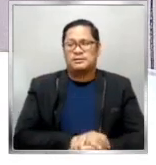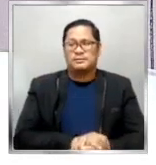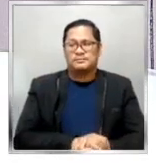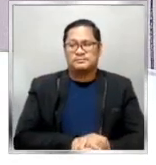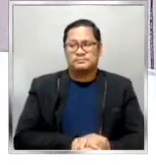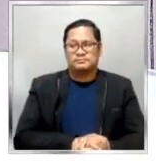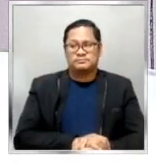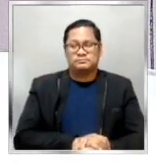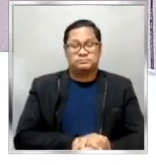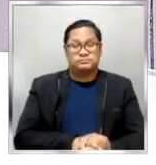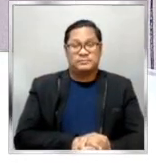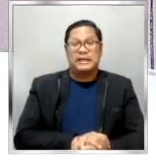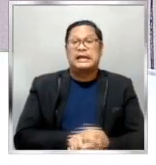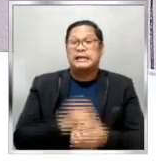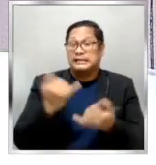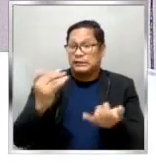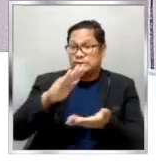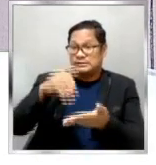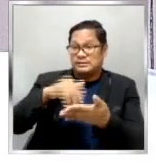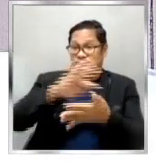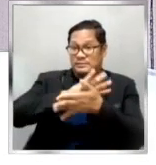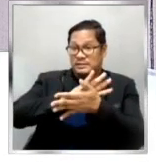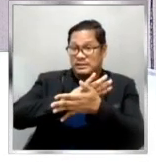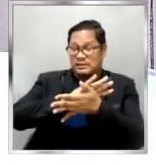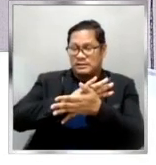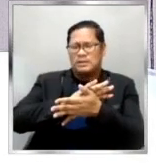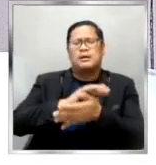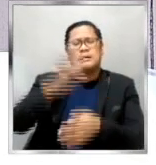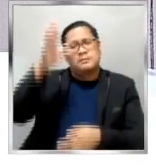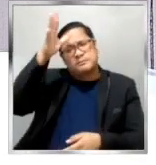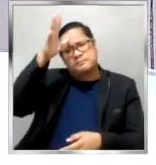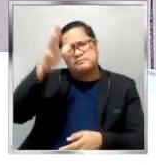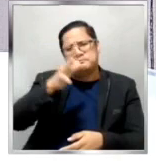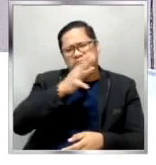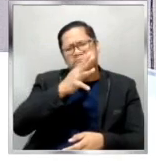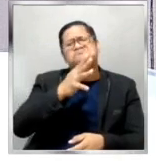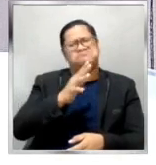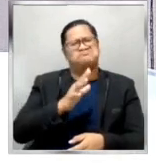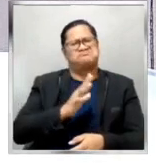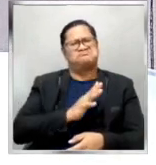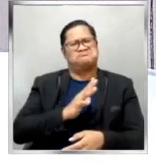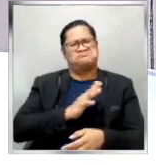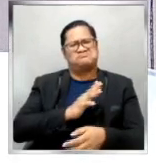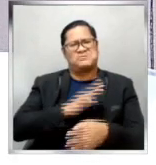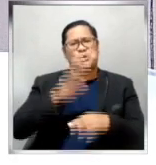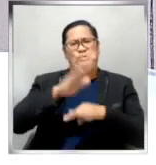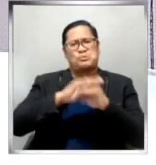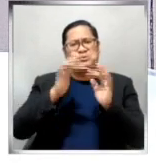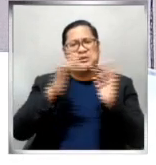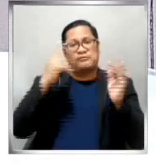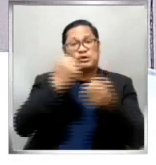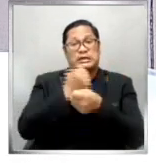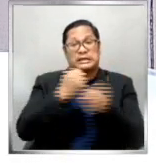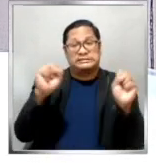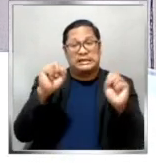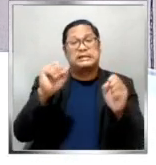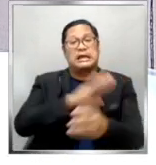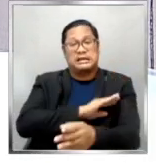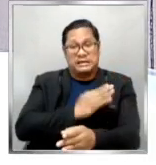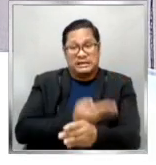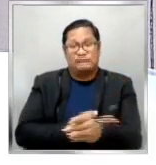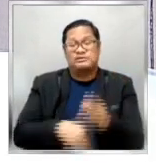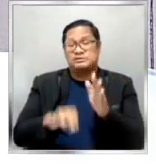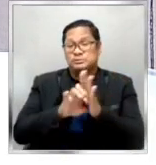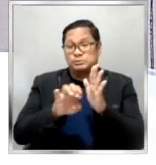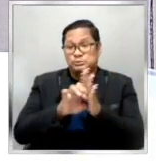Sa gitna ng pandemya, mas gusto pa rin daw ng ilang magulang na ituloy ang online classes para sa kaligtasan ng kanilang mga anak. Kung itutuloy man daw ang